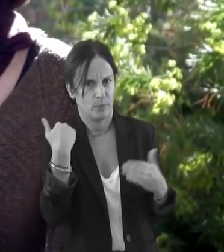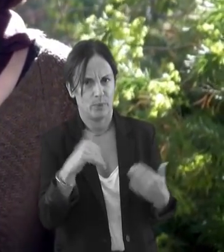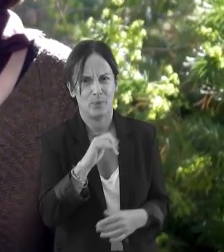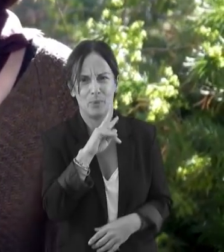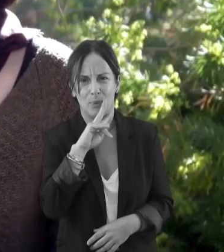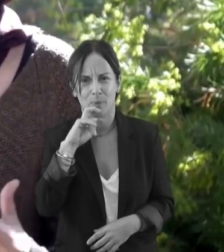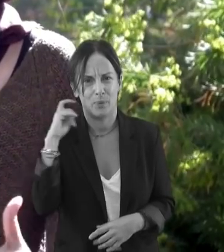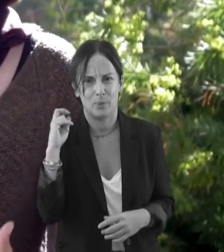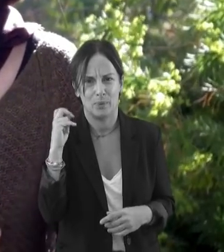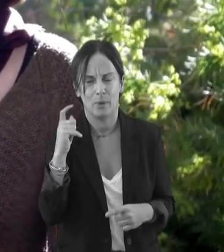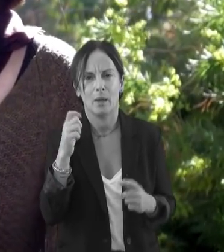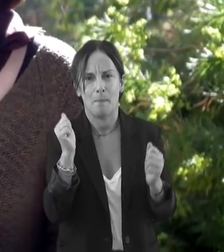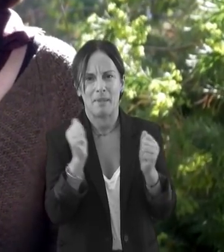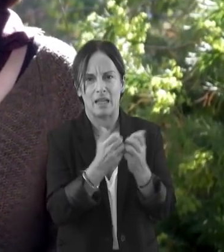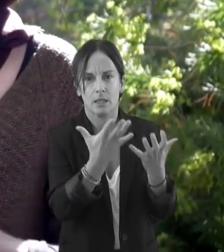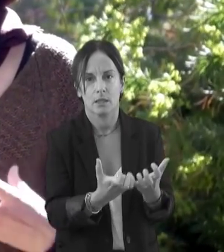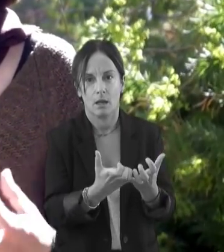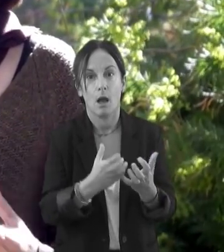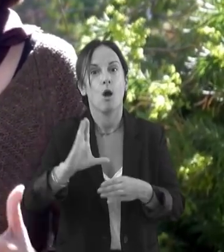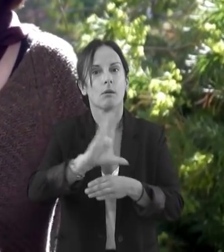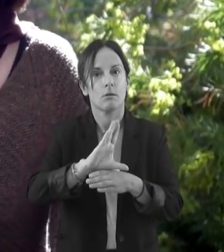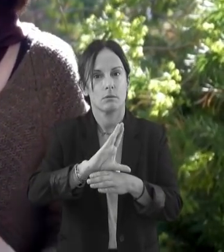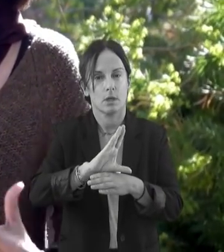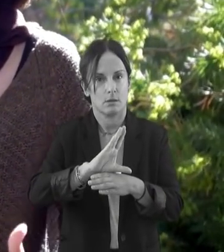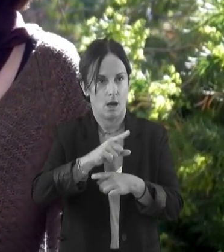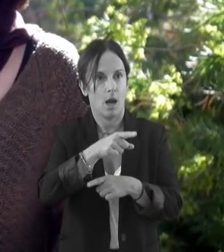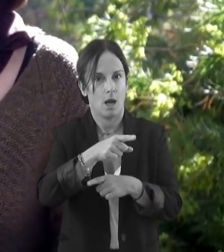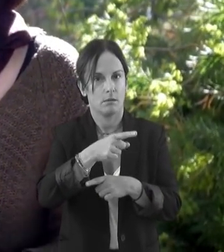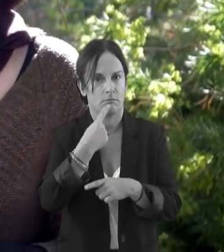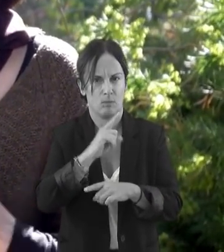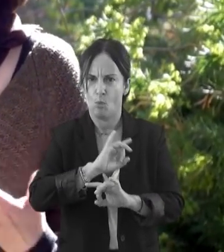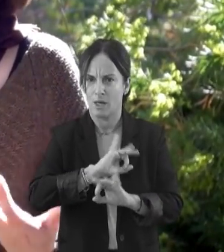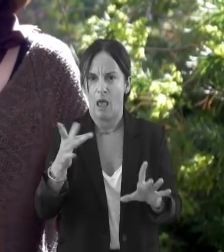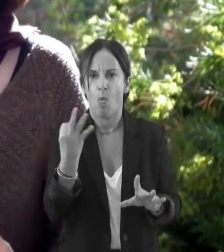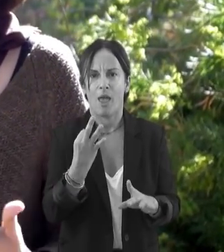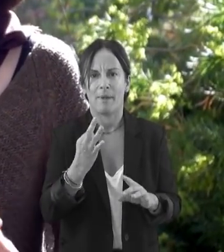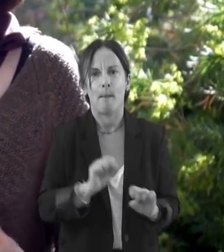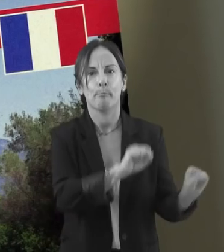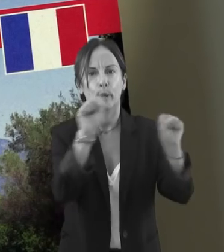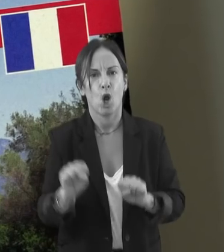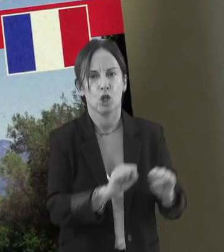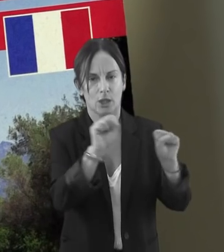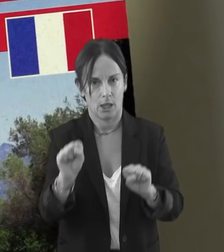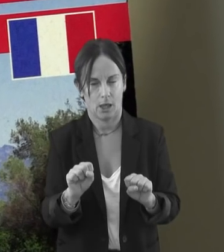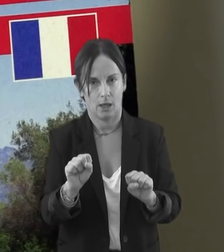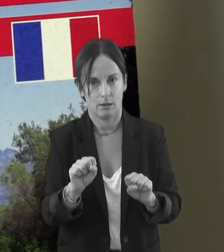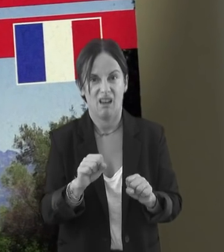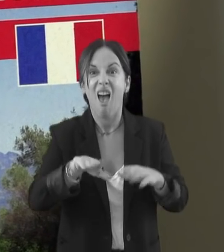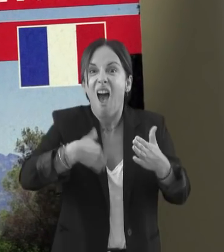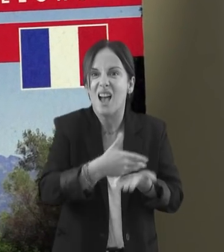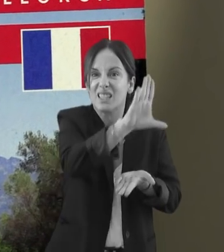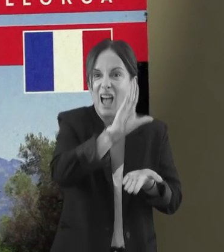aquesta cooperació en aquest moment és l'elaboració, la creació d'un itinerari cultural europeu